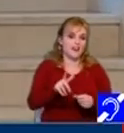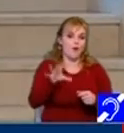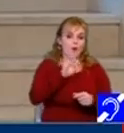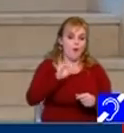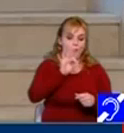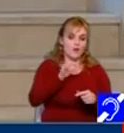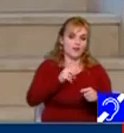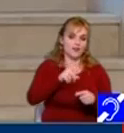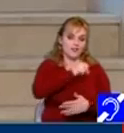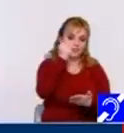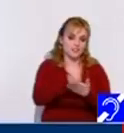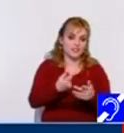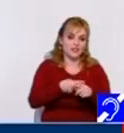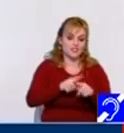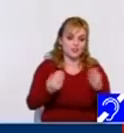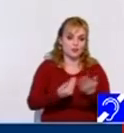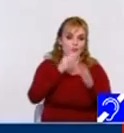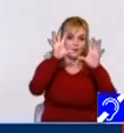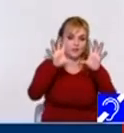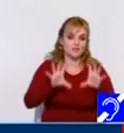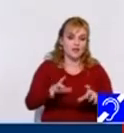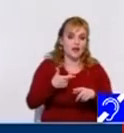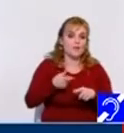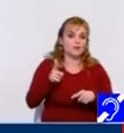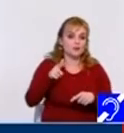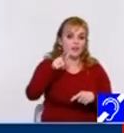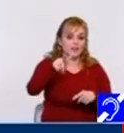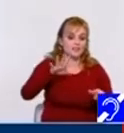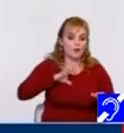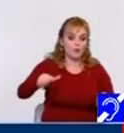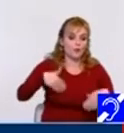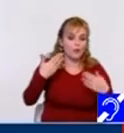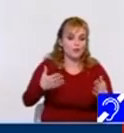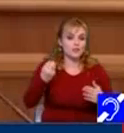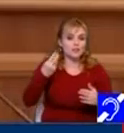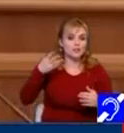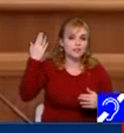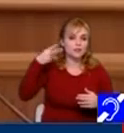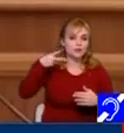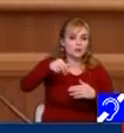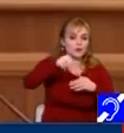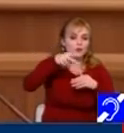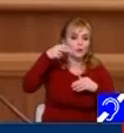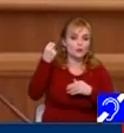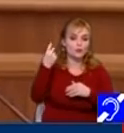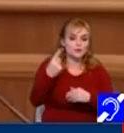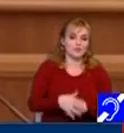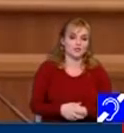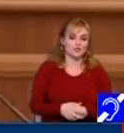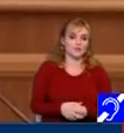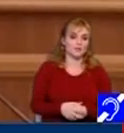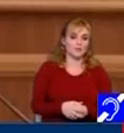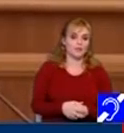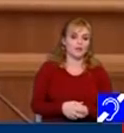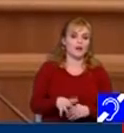mixt. Inițiativă care a fost promovată de Vlad Plahotniuc din 2011 și votată în prima lectură pe 19 aprilie